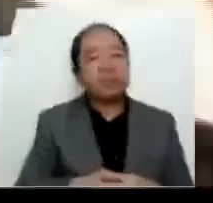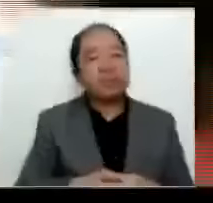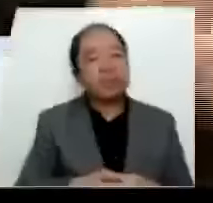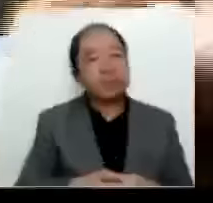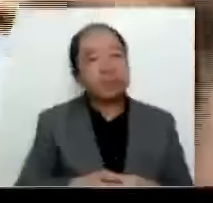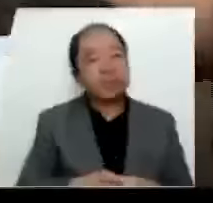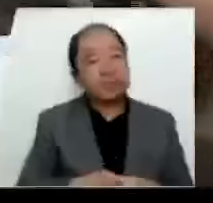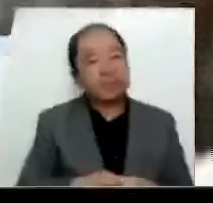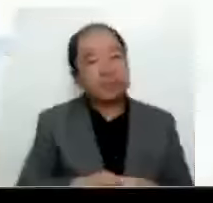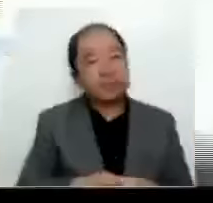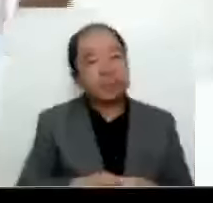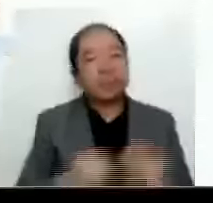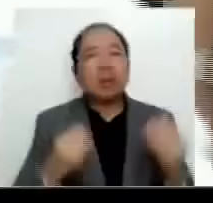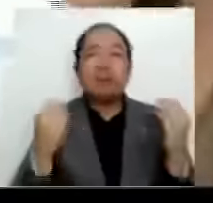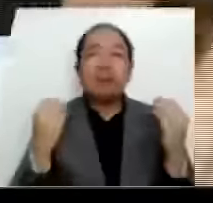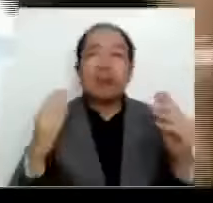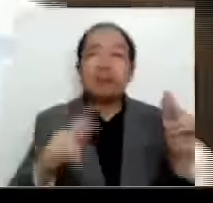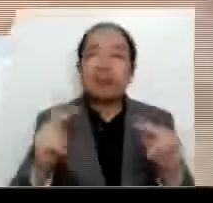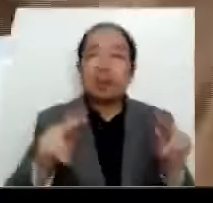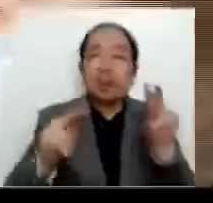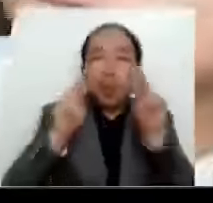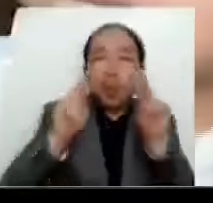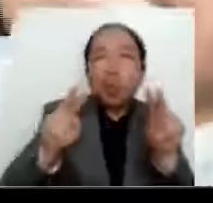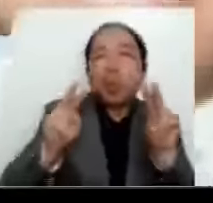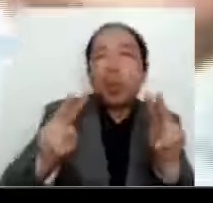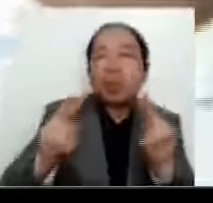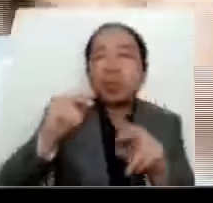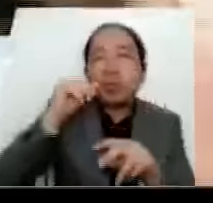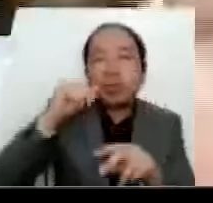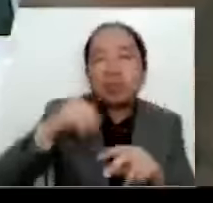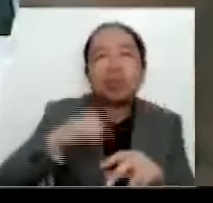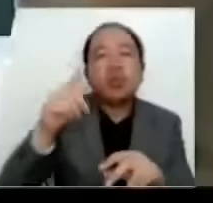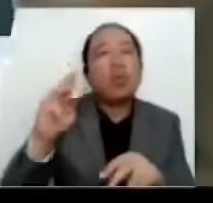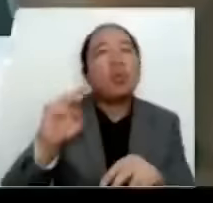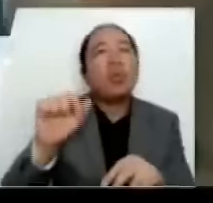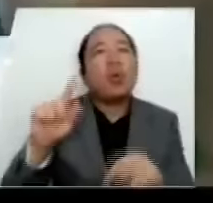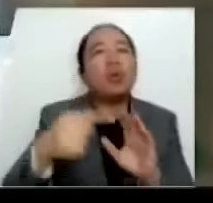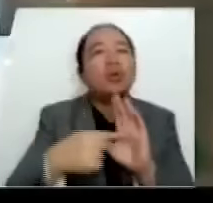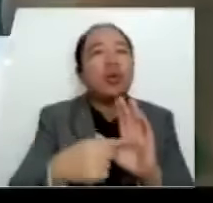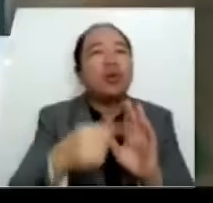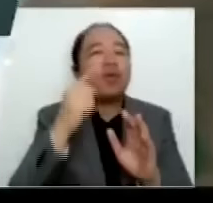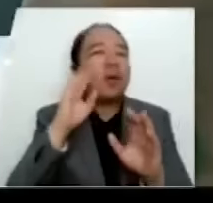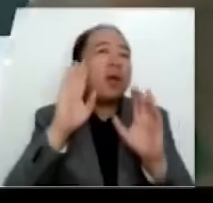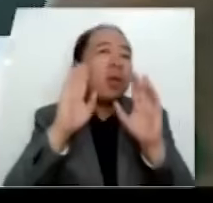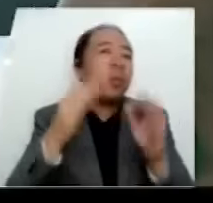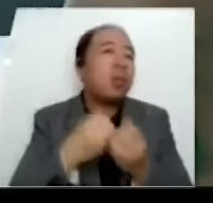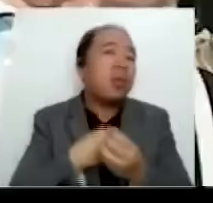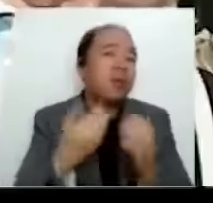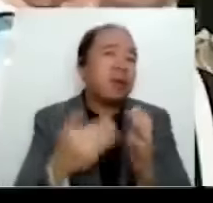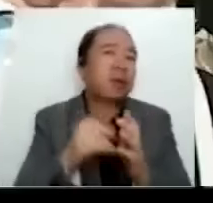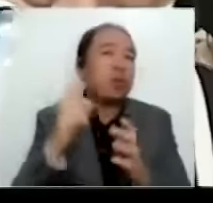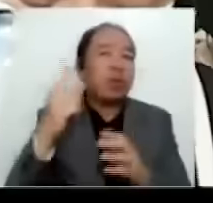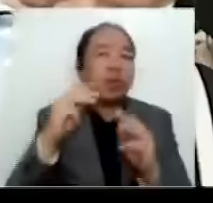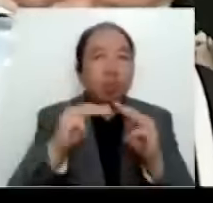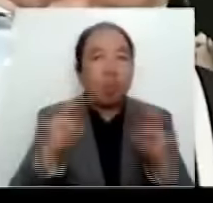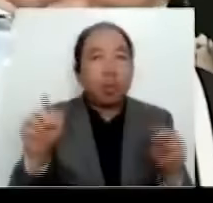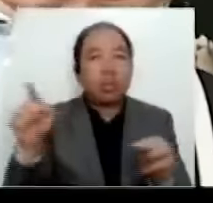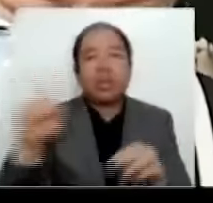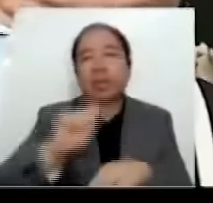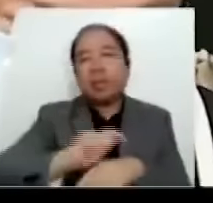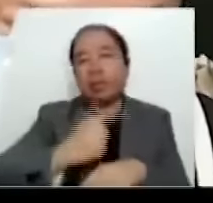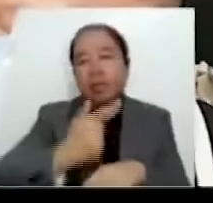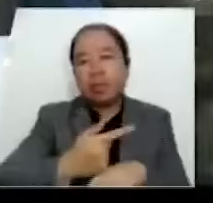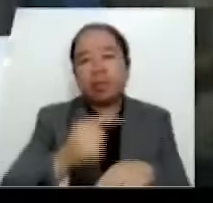Marami ang tumutok na fans kagabi sa mall show ng Hello Love Again sa isang mall sa Taguig. Nakasabay nanood sina Alden